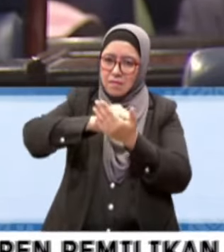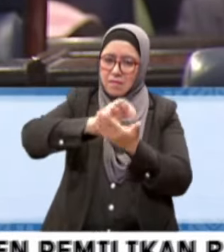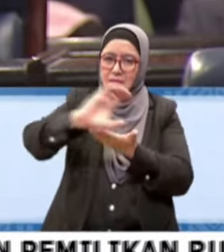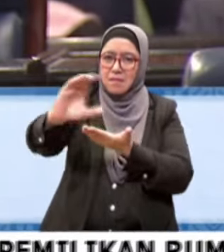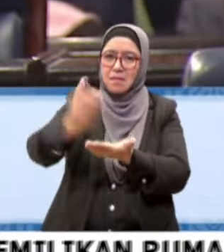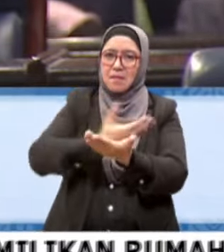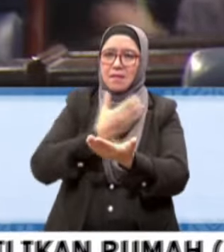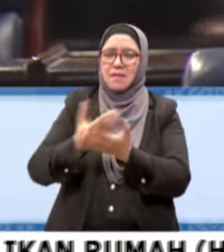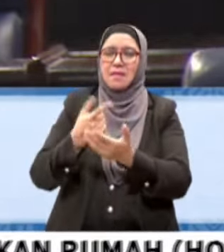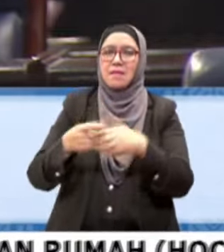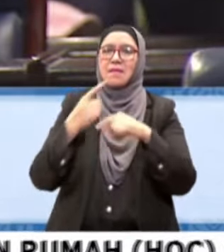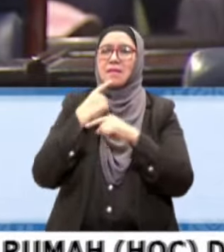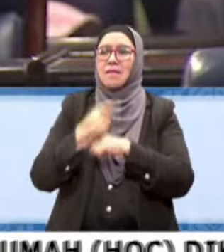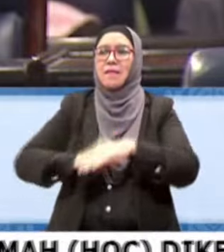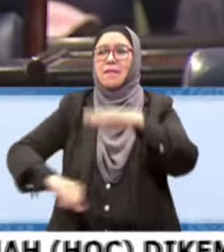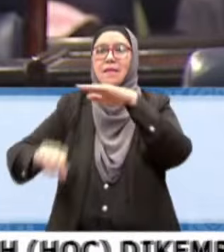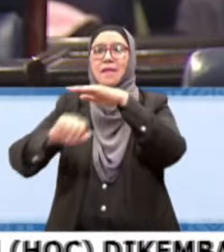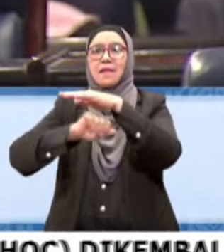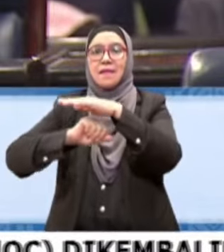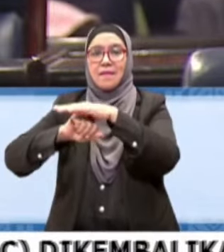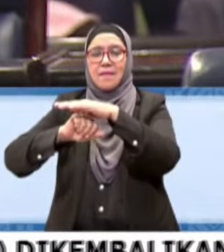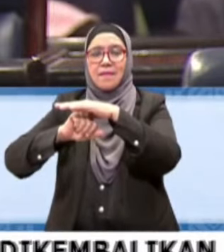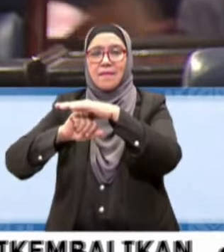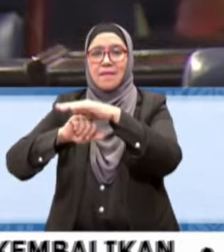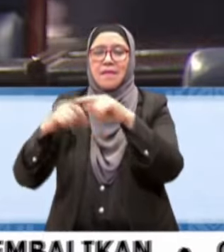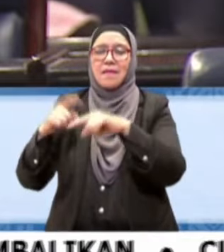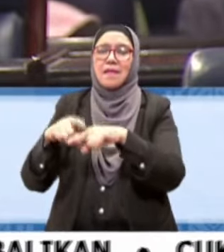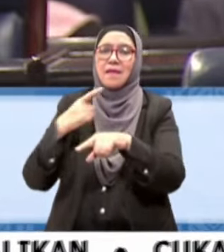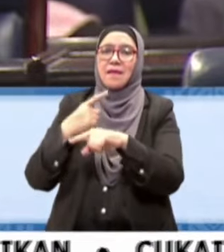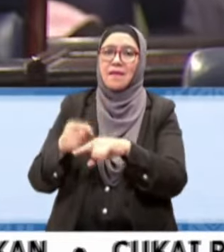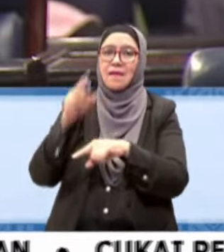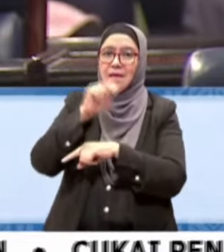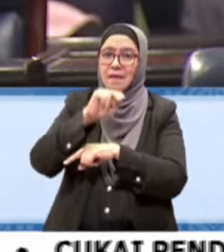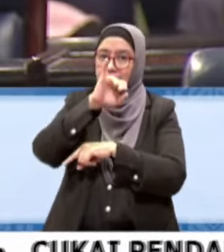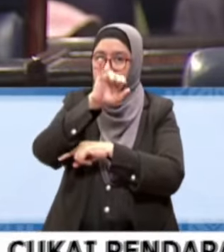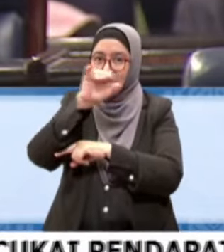aspirasi Pelabuhan negara National investment exploration